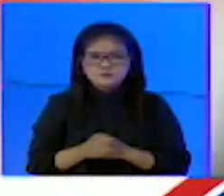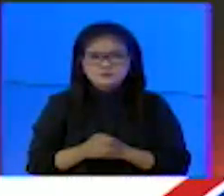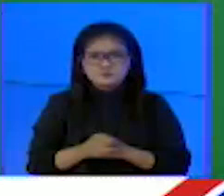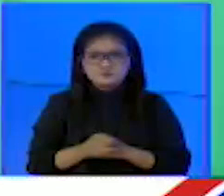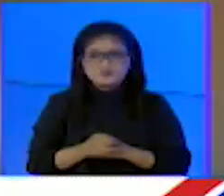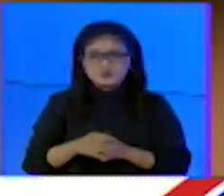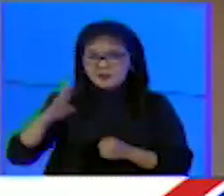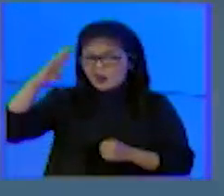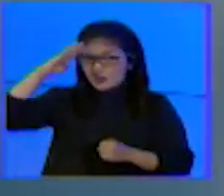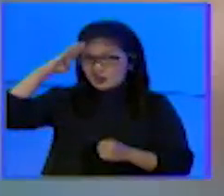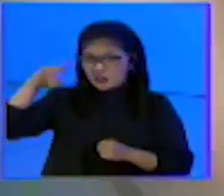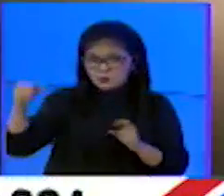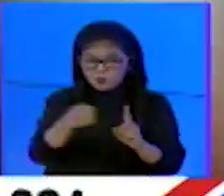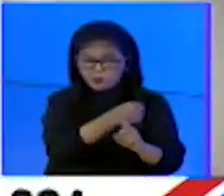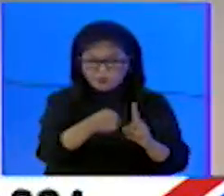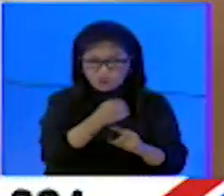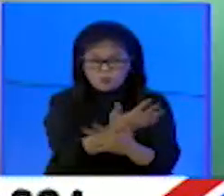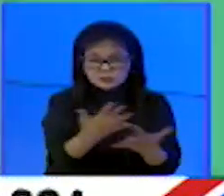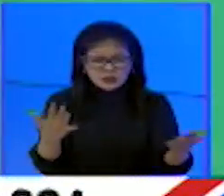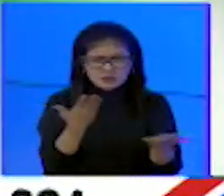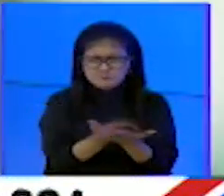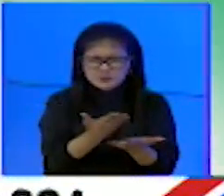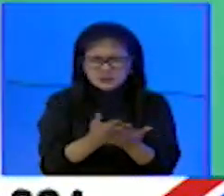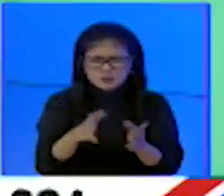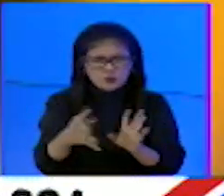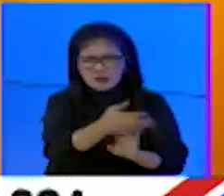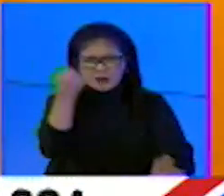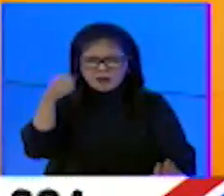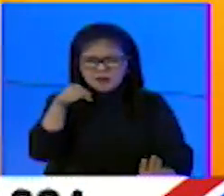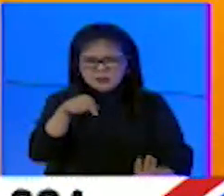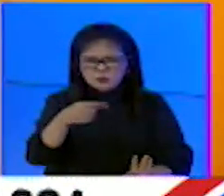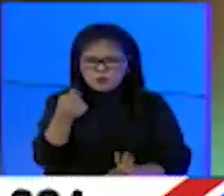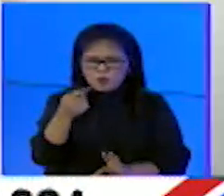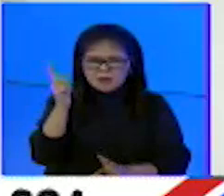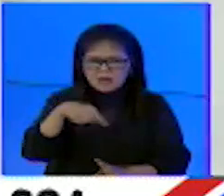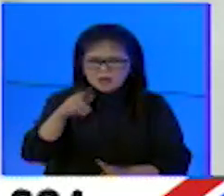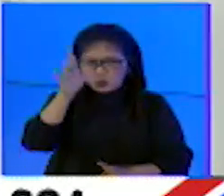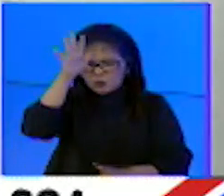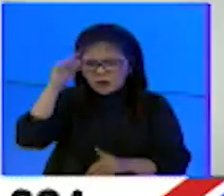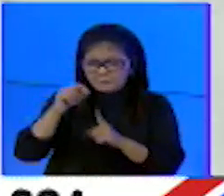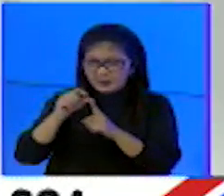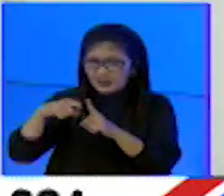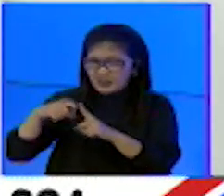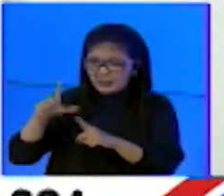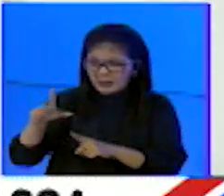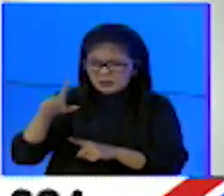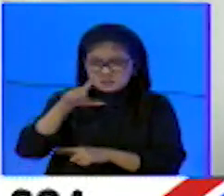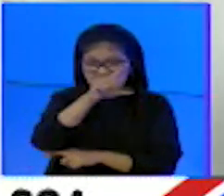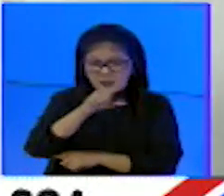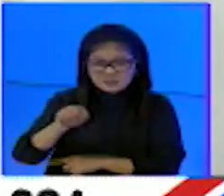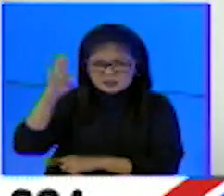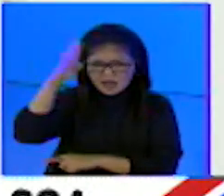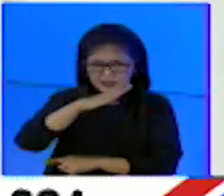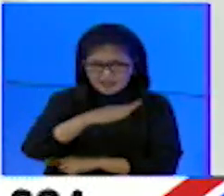Pria ini diamuk massa setelah terbukti merampas uang seorang kakek pedagang kaki lima di Jalan MP Mangkunegara Palembang, Sumatera Selatan. Meski